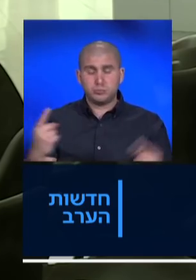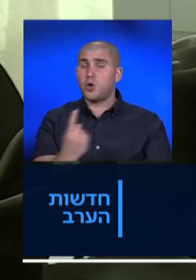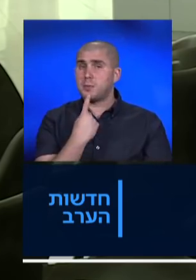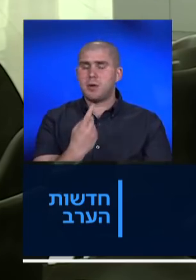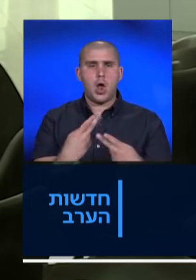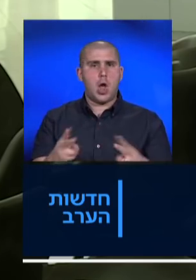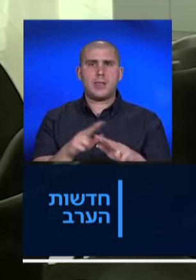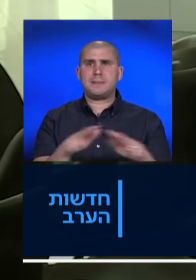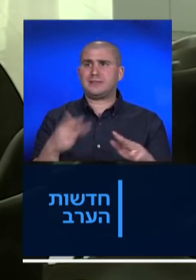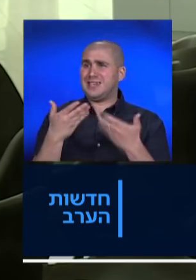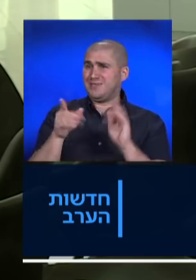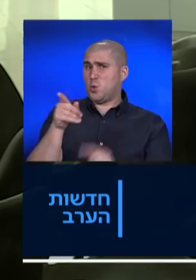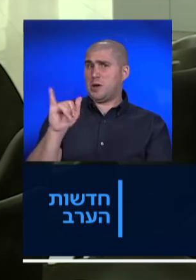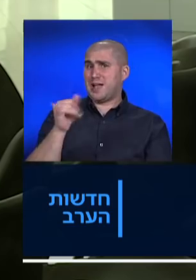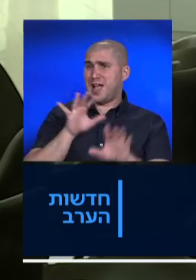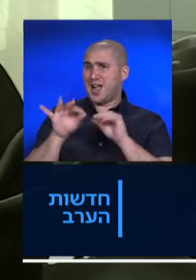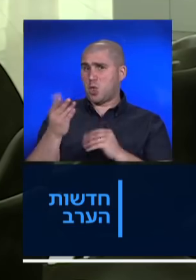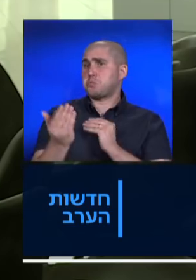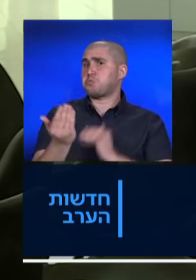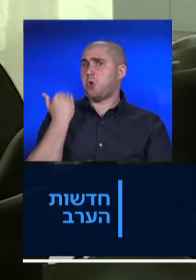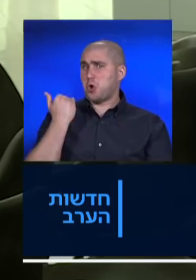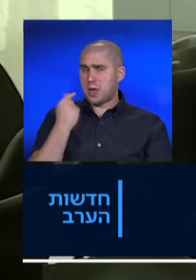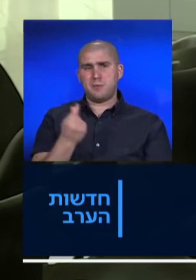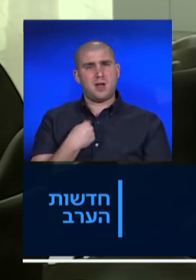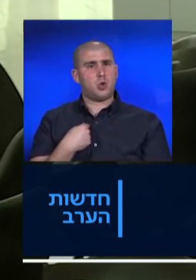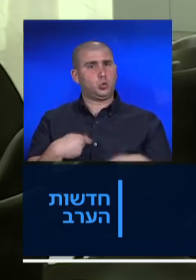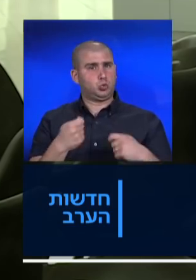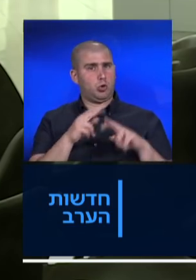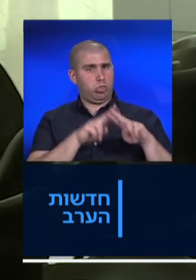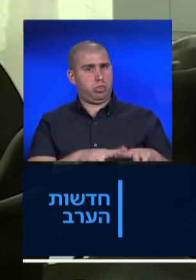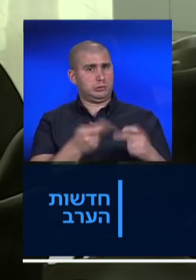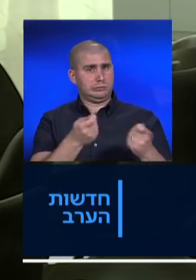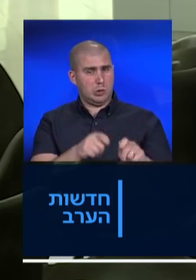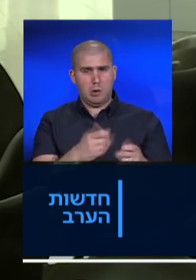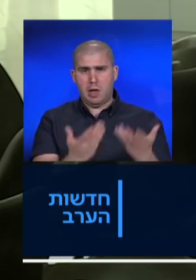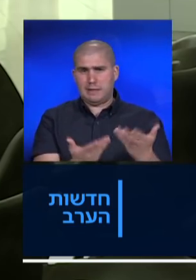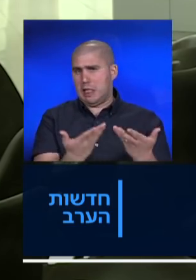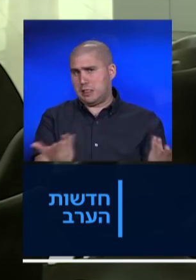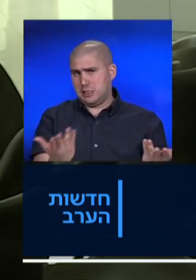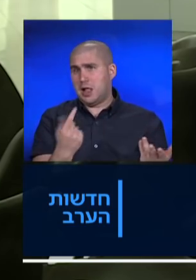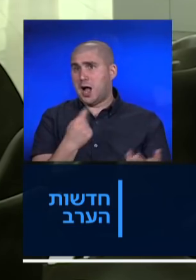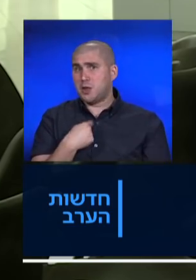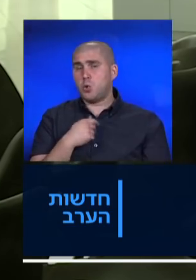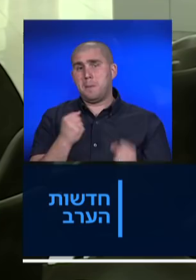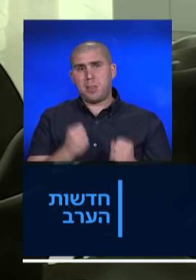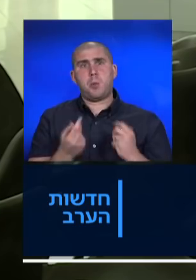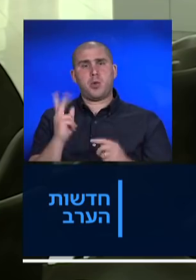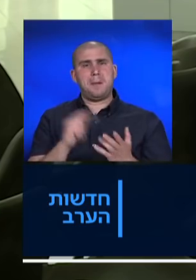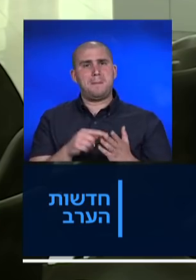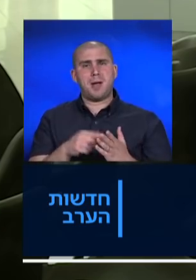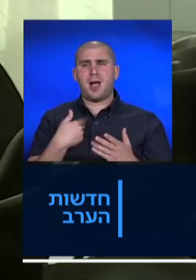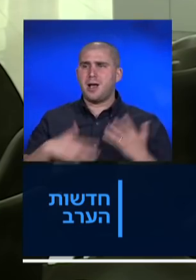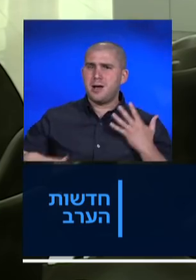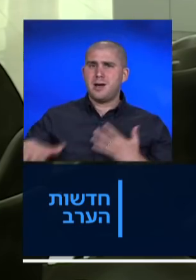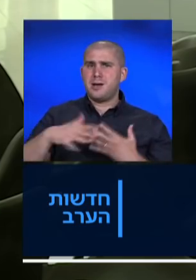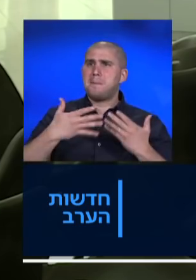שיפתחו את הקניונים מוקדם יותר מאשר אותנו, אין שום הבדל, אנחנו להפך בטוחים יותר בגלל שאנחנו בשטח